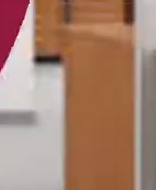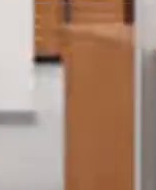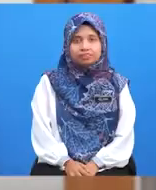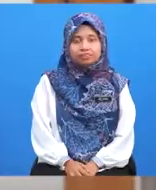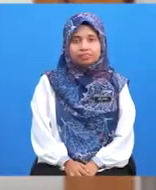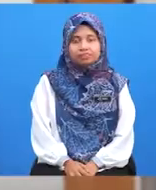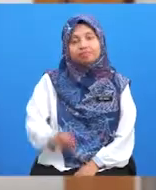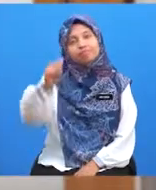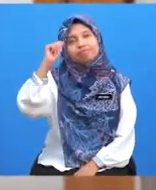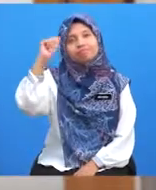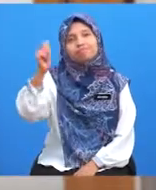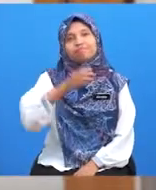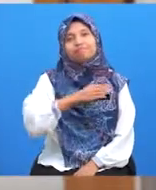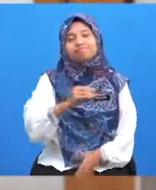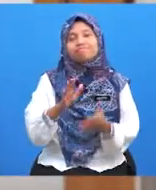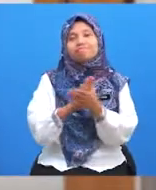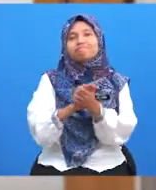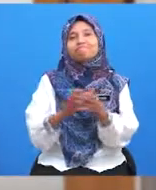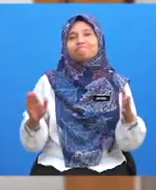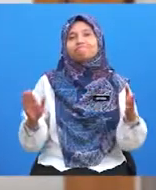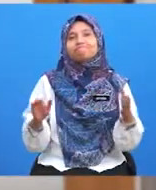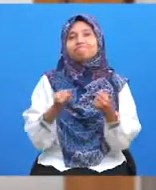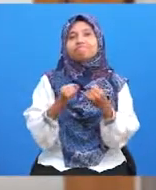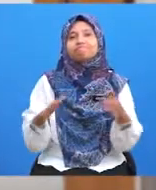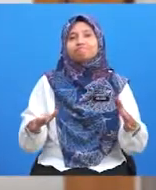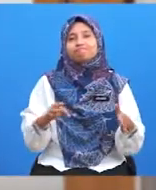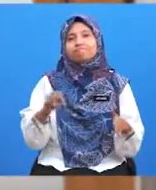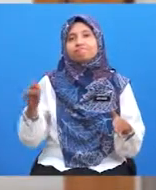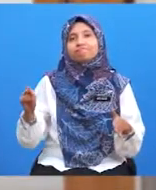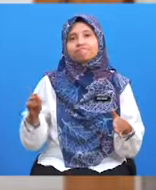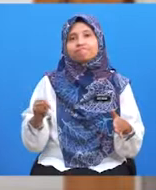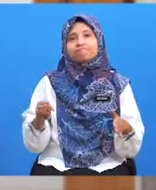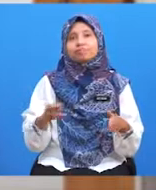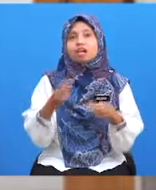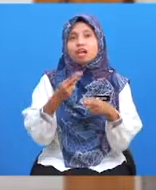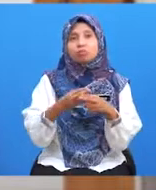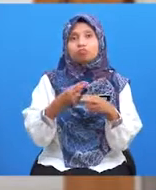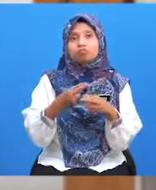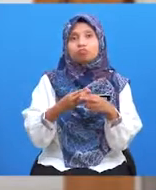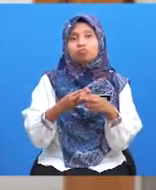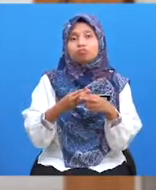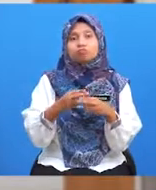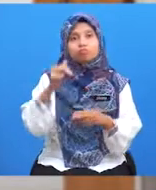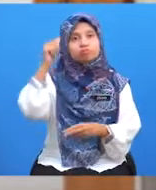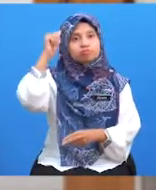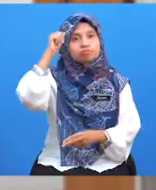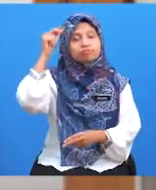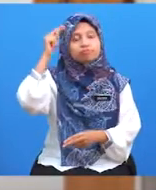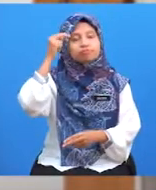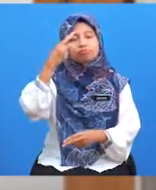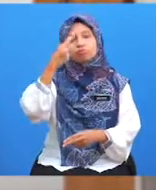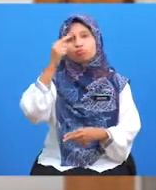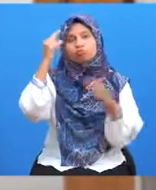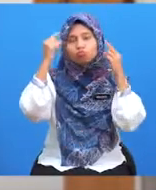sholeh Um dan salam perniagaan murid-murid saya mana m guru anda untuk hari